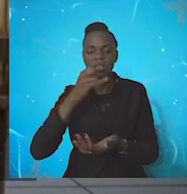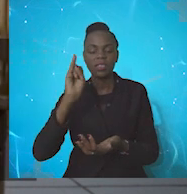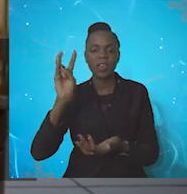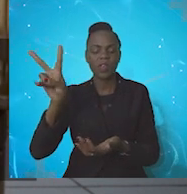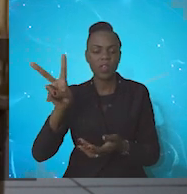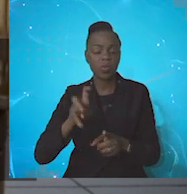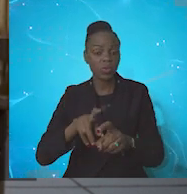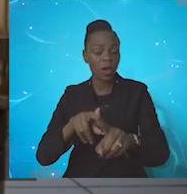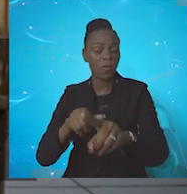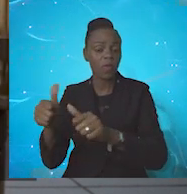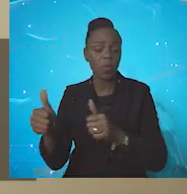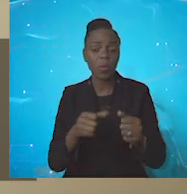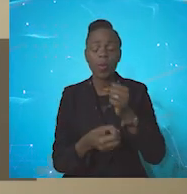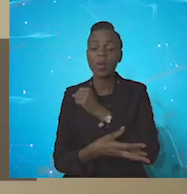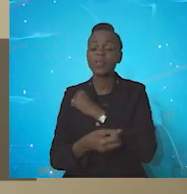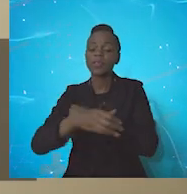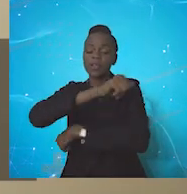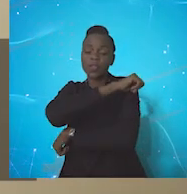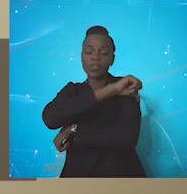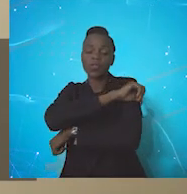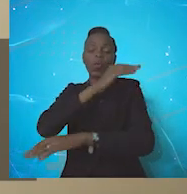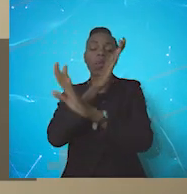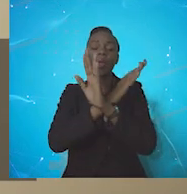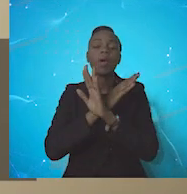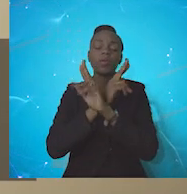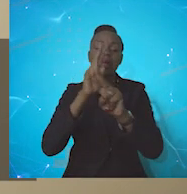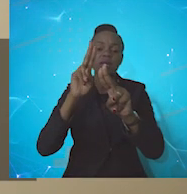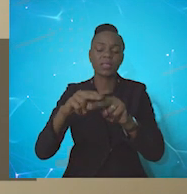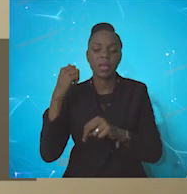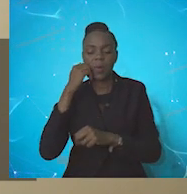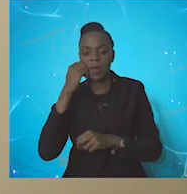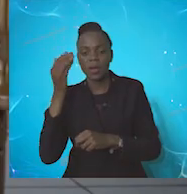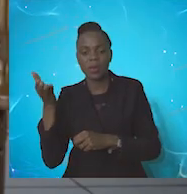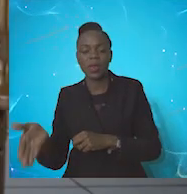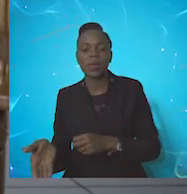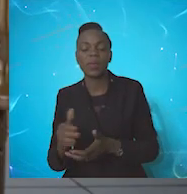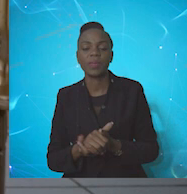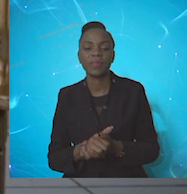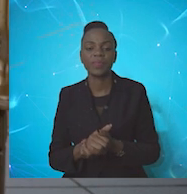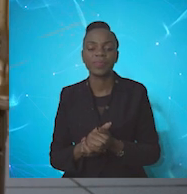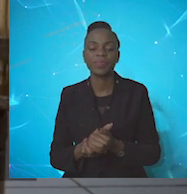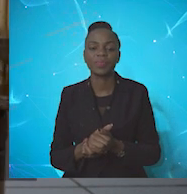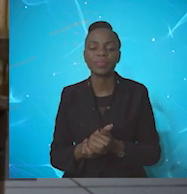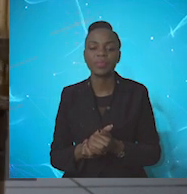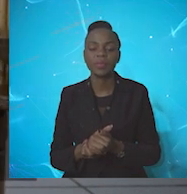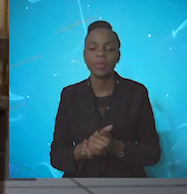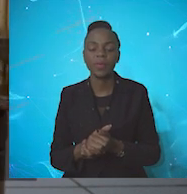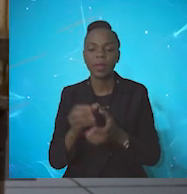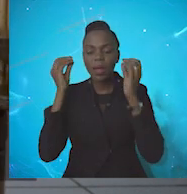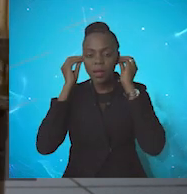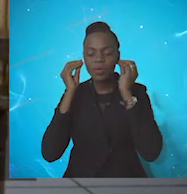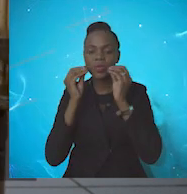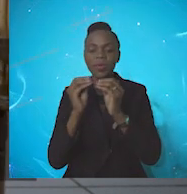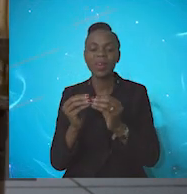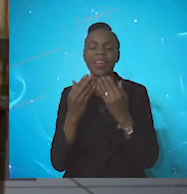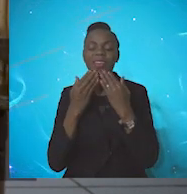kumene anafotokozera kuchipatala kupewa kuti asakhale nawo matenda amene wawa ndithu Dr. Dziwani